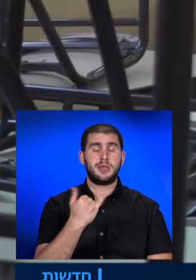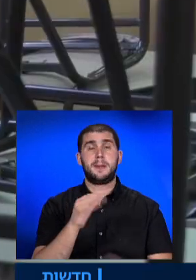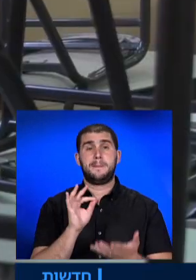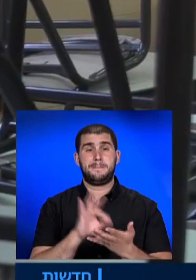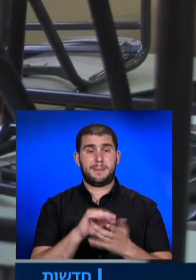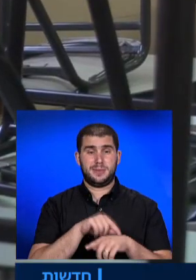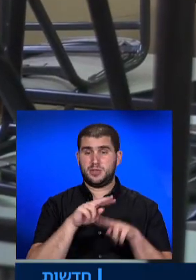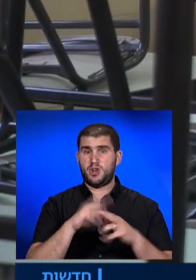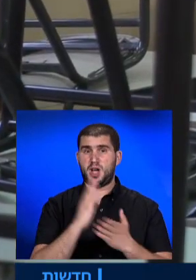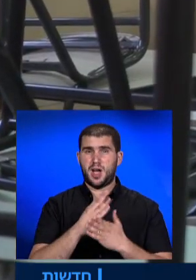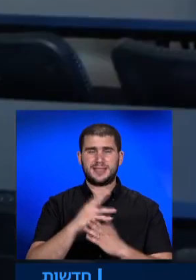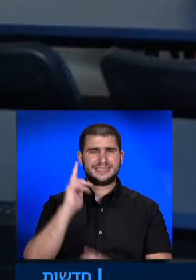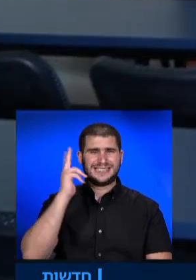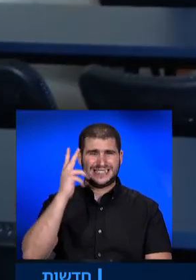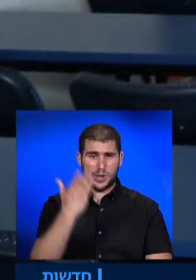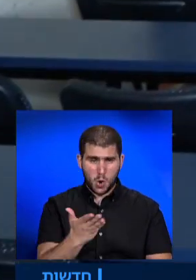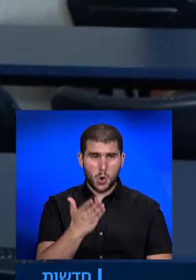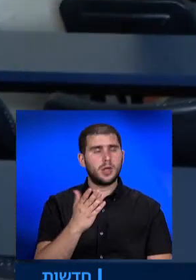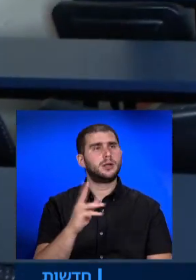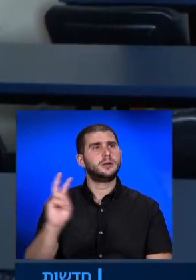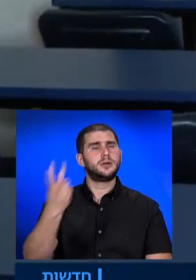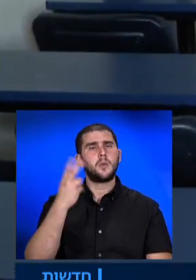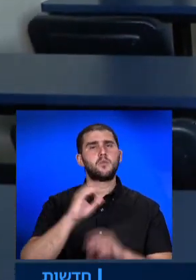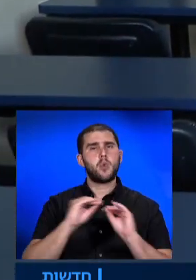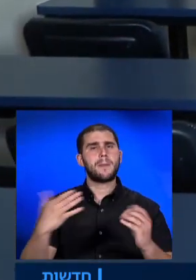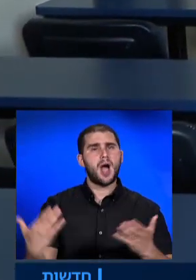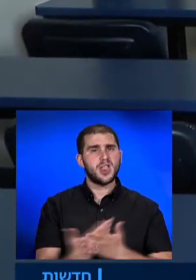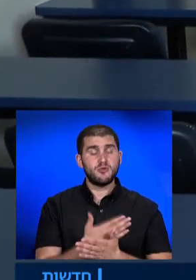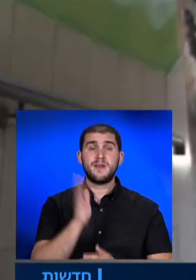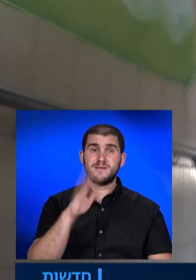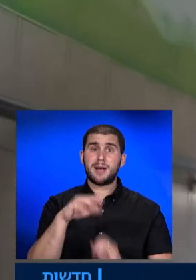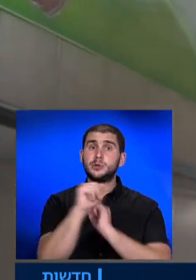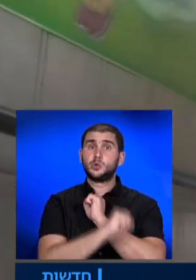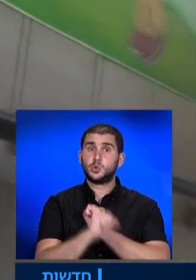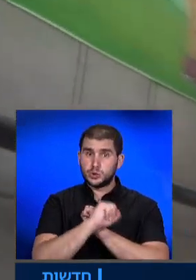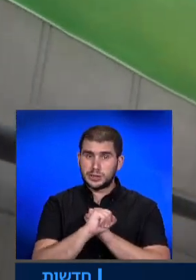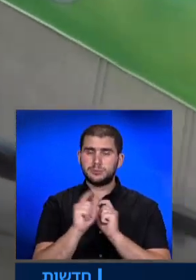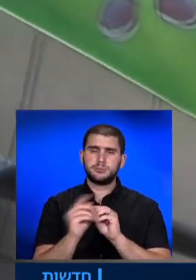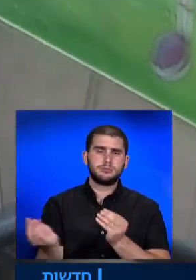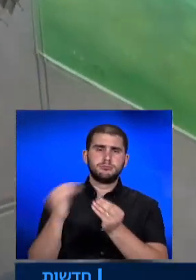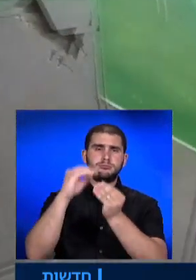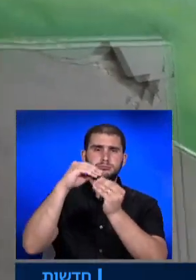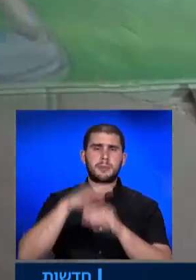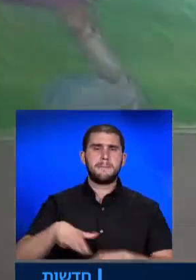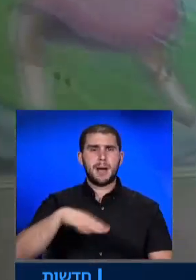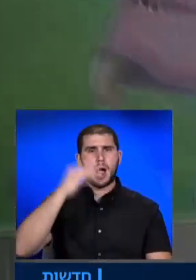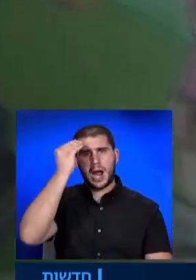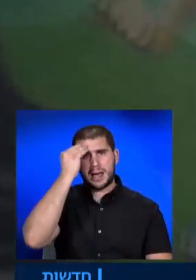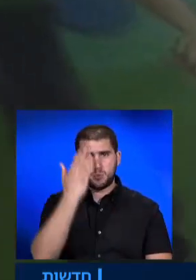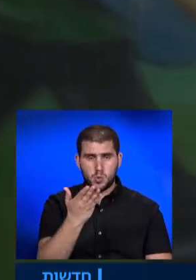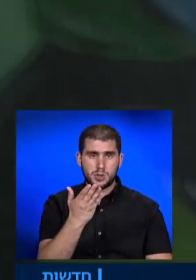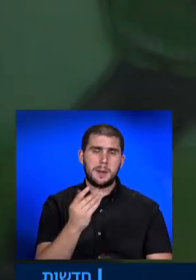הראשון, יגויסו מורים חדשים וגם סטודנטים שיתגברו את מערך הלימודים בצל נגיף קורונה.